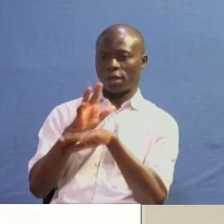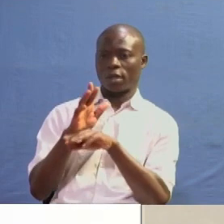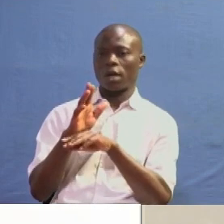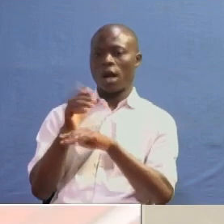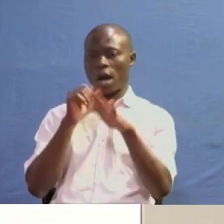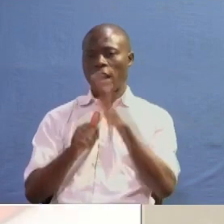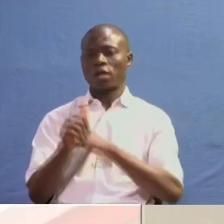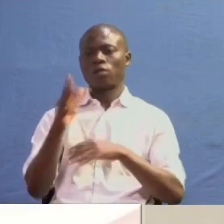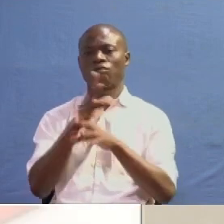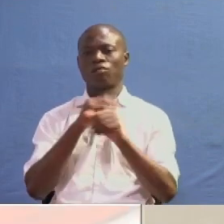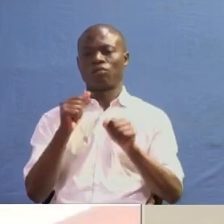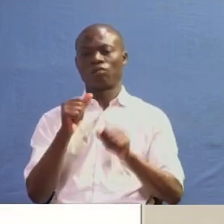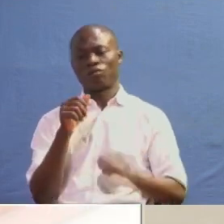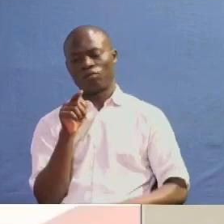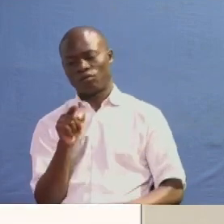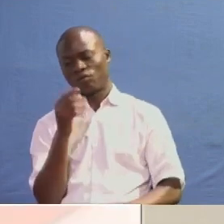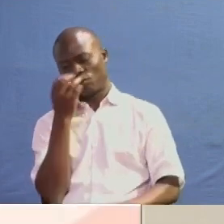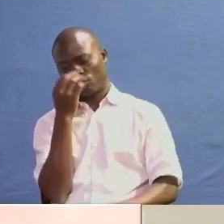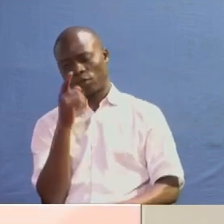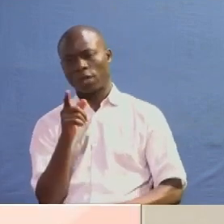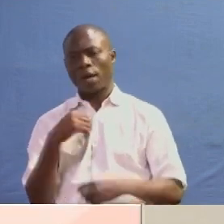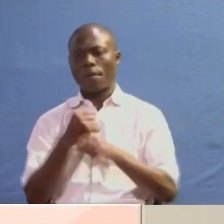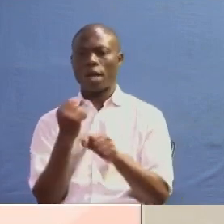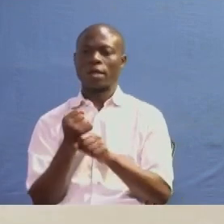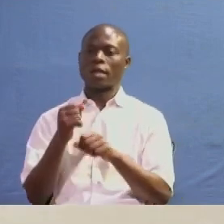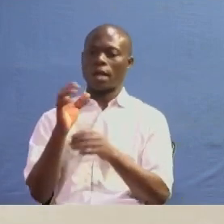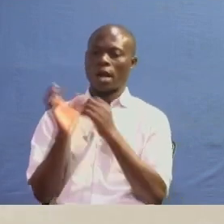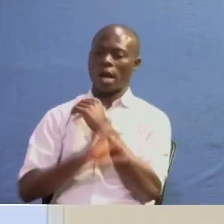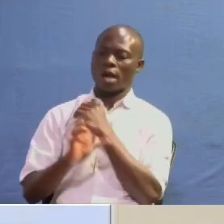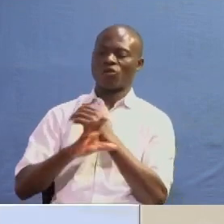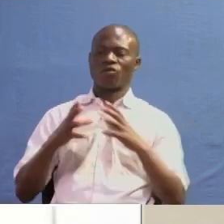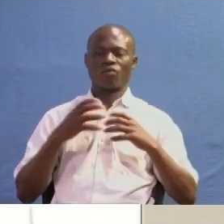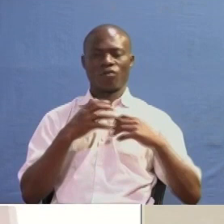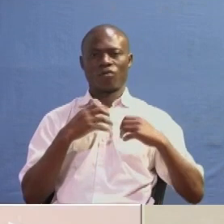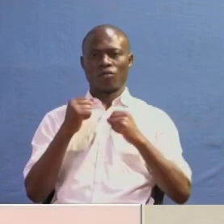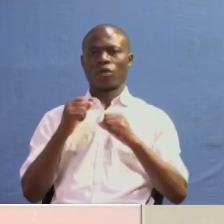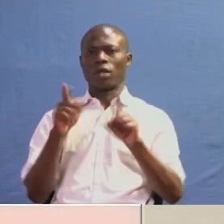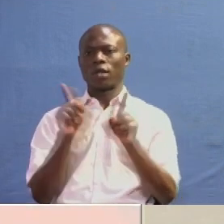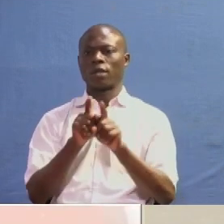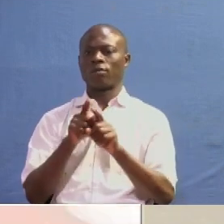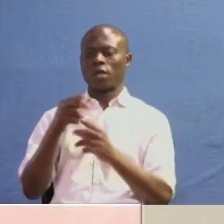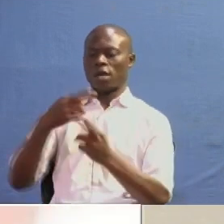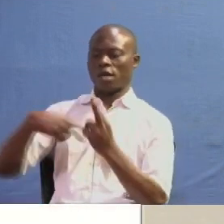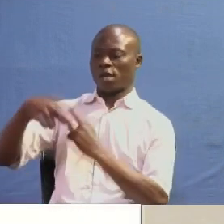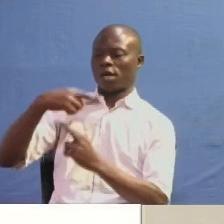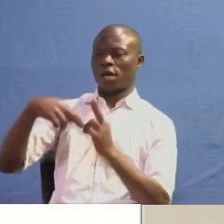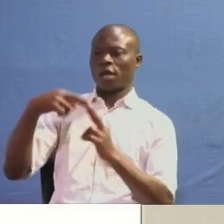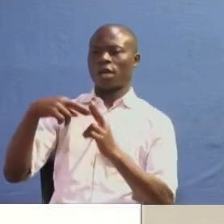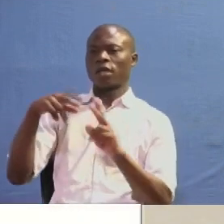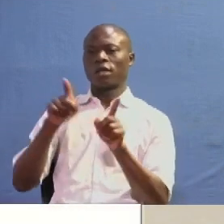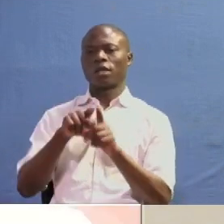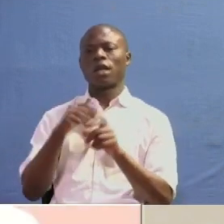Ruto's leadership has made our country the strongest link in the chain of regional and continental